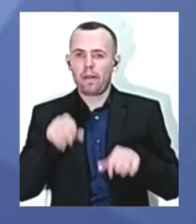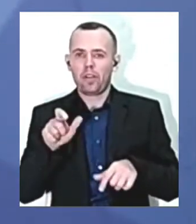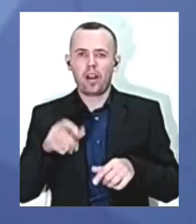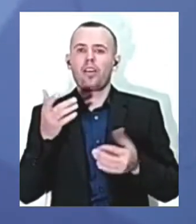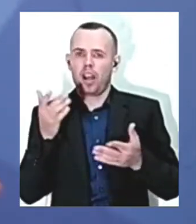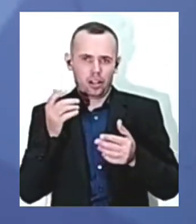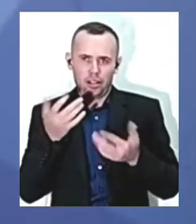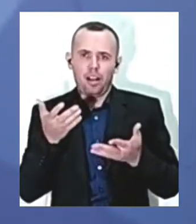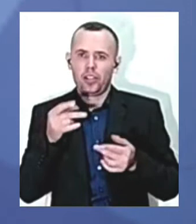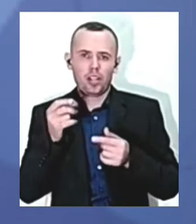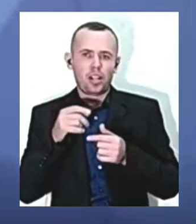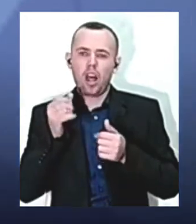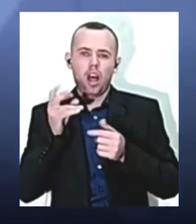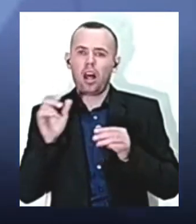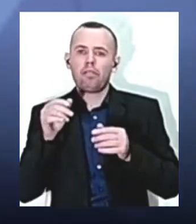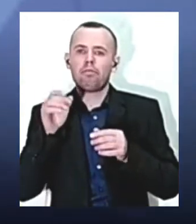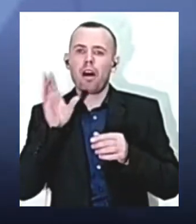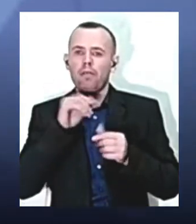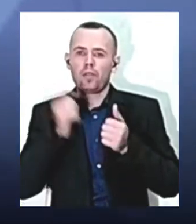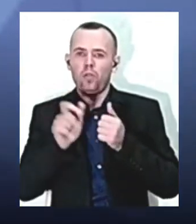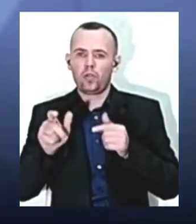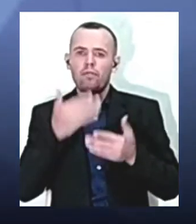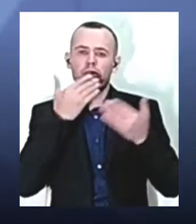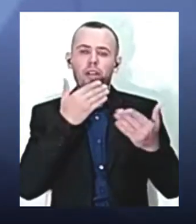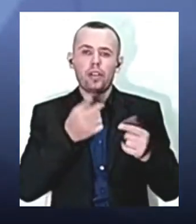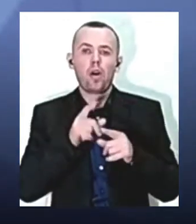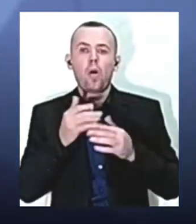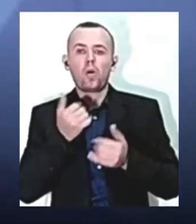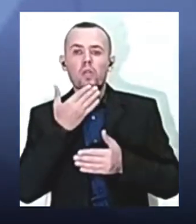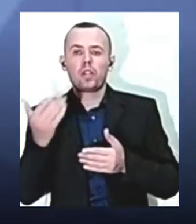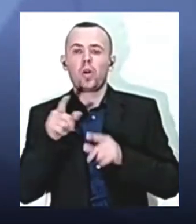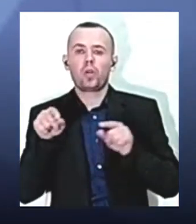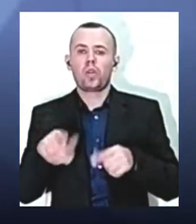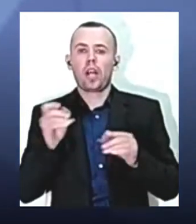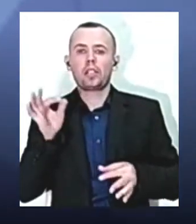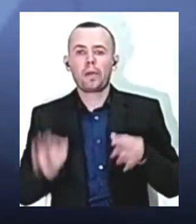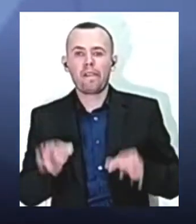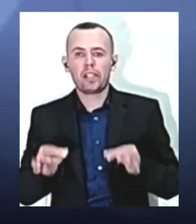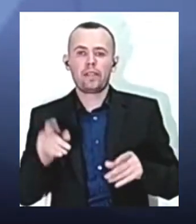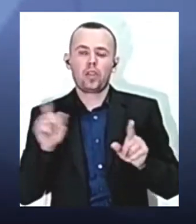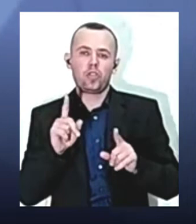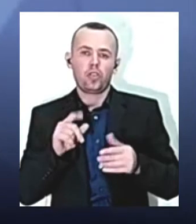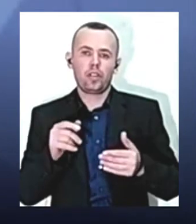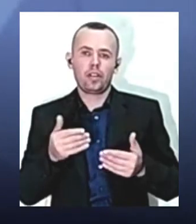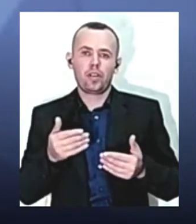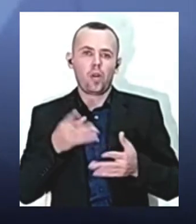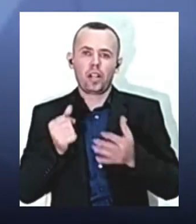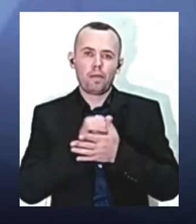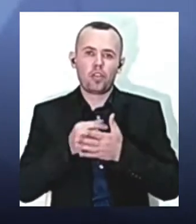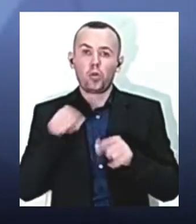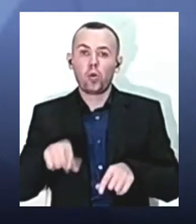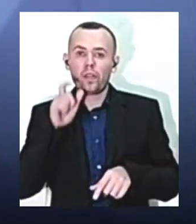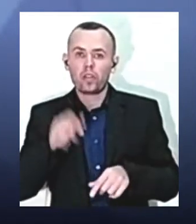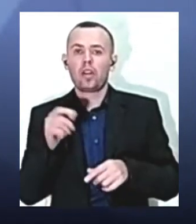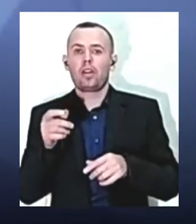звертається, але от в уявленнях людей це є така остання інституція справедливості, що вже коли ти не доб'єшся тут в Україні, пройшовши всі інстанції,